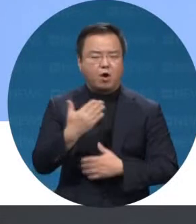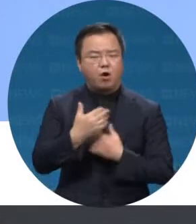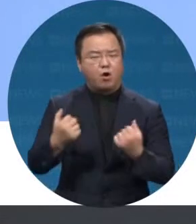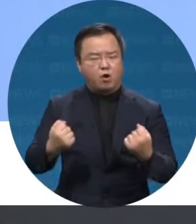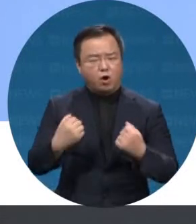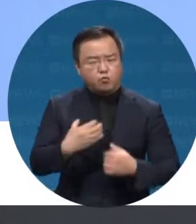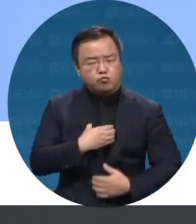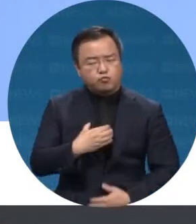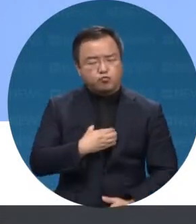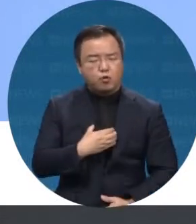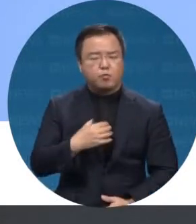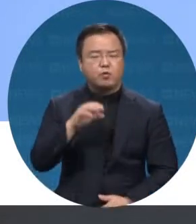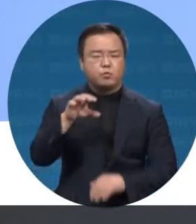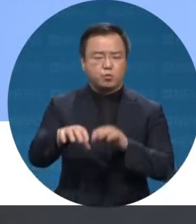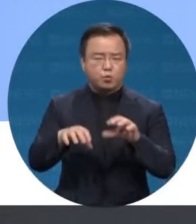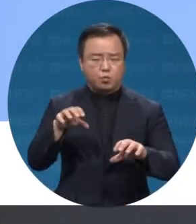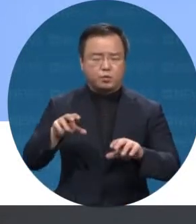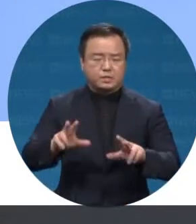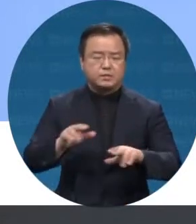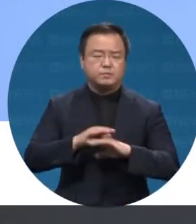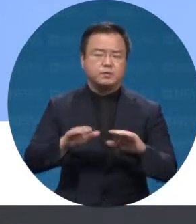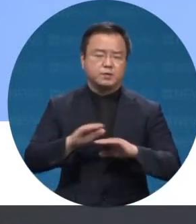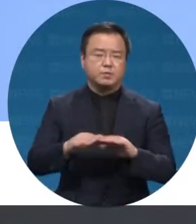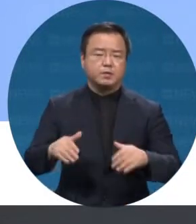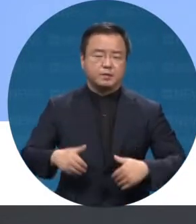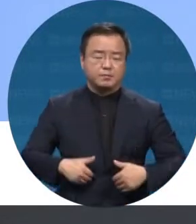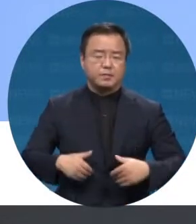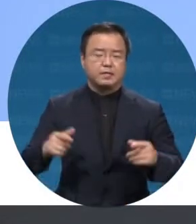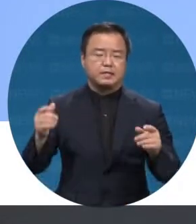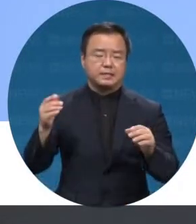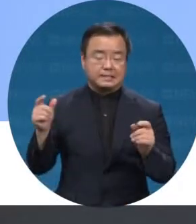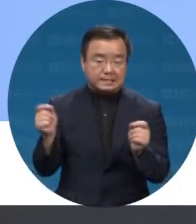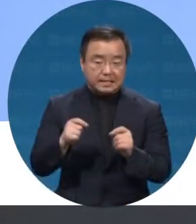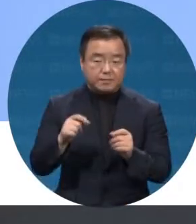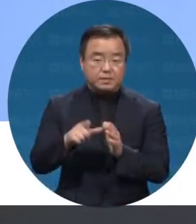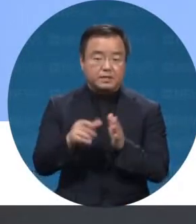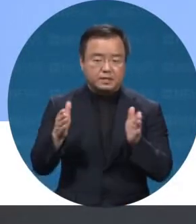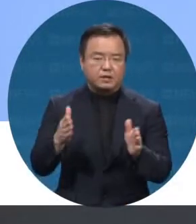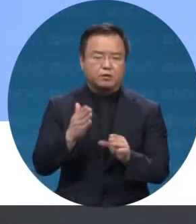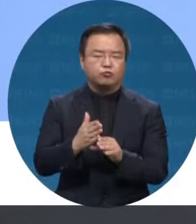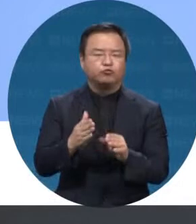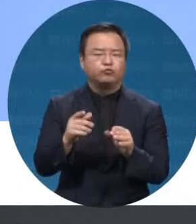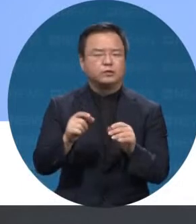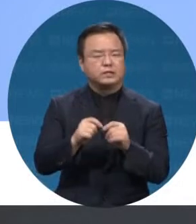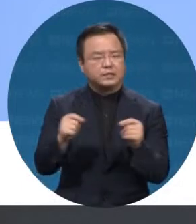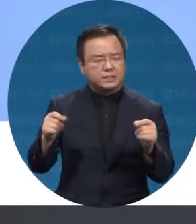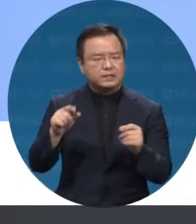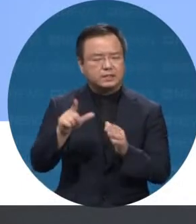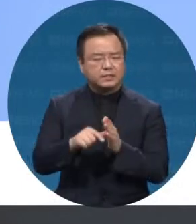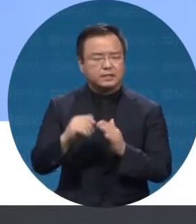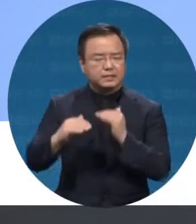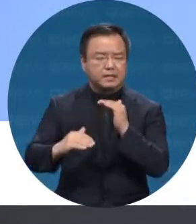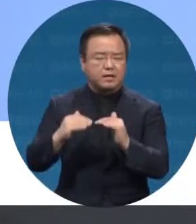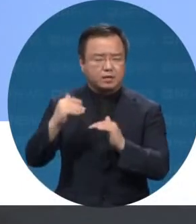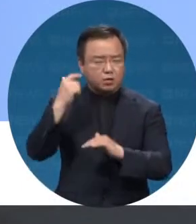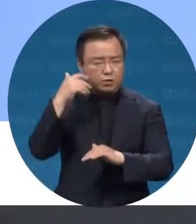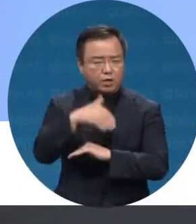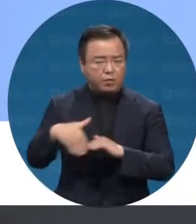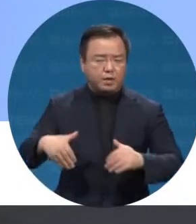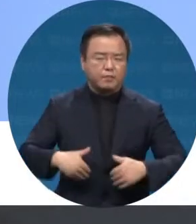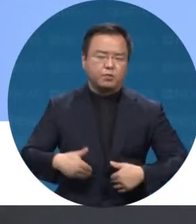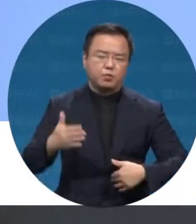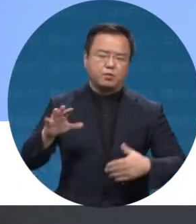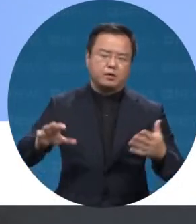지금 당장 조치가 필요합니다 그래서 단기 중기 장기 대책이 각각이 나와야 되는데 지금 이런 것들이 막